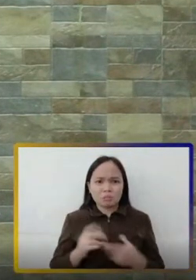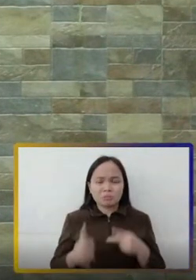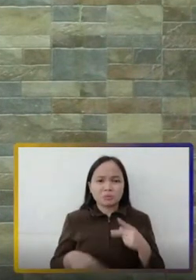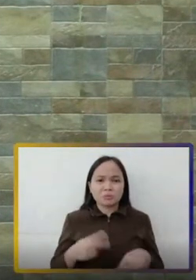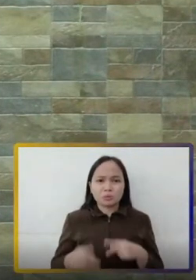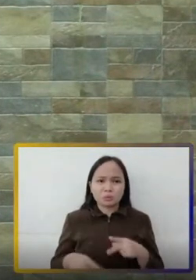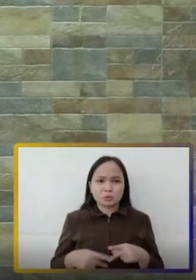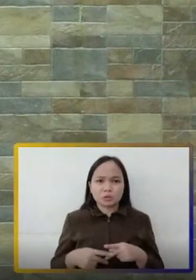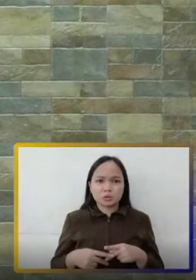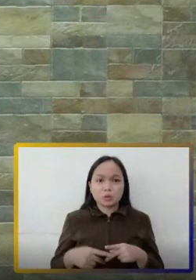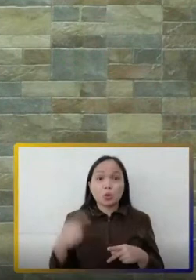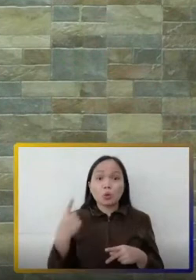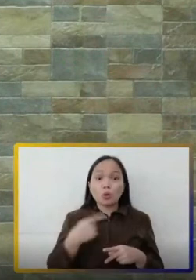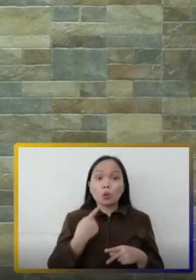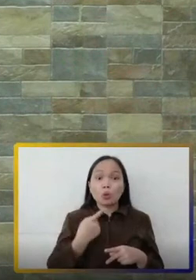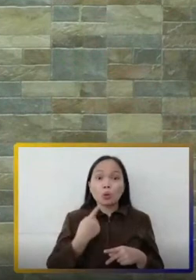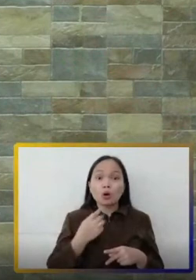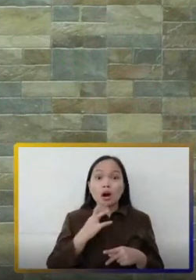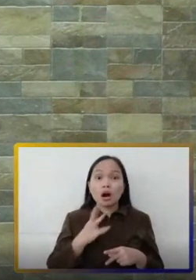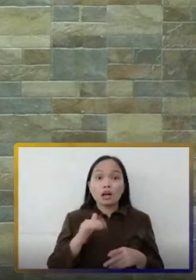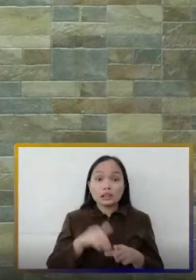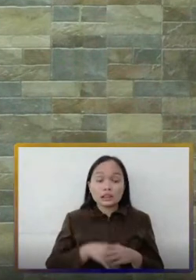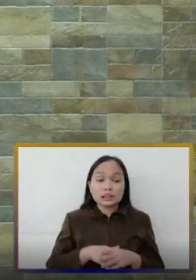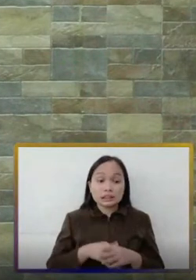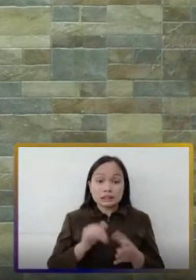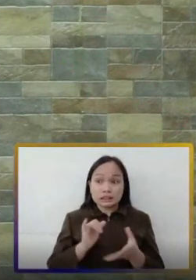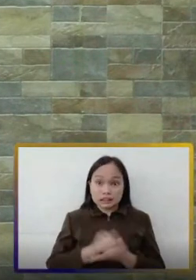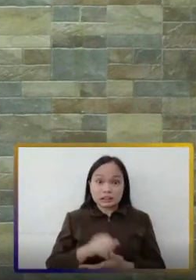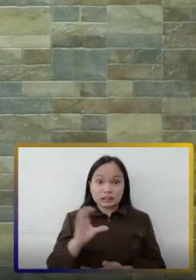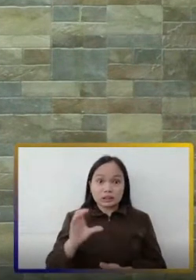yung mga nandito sa loob na ito.